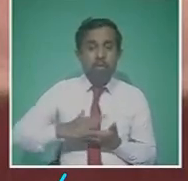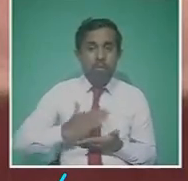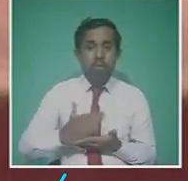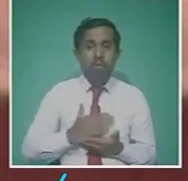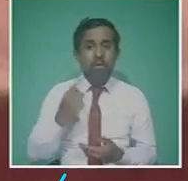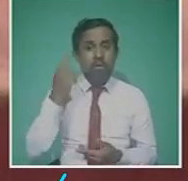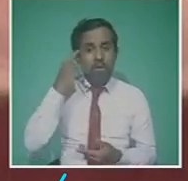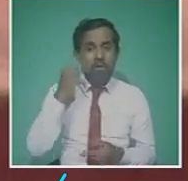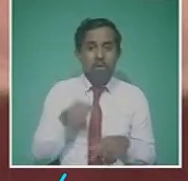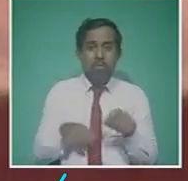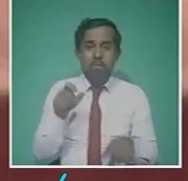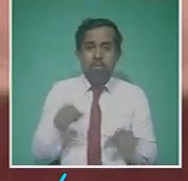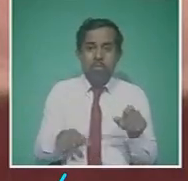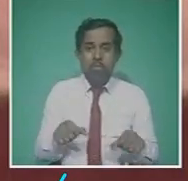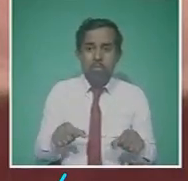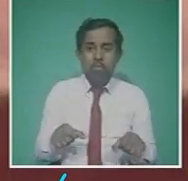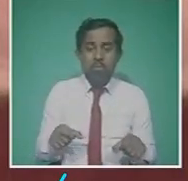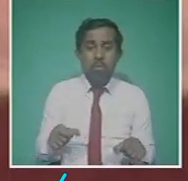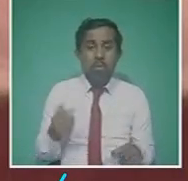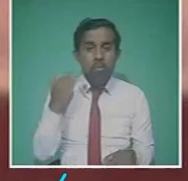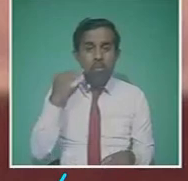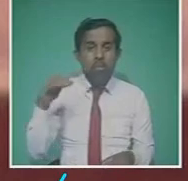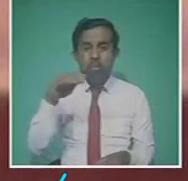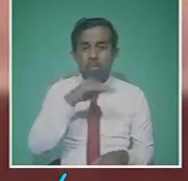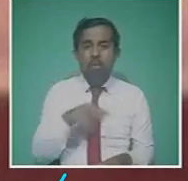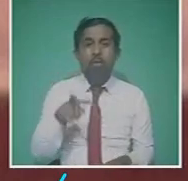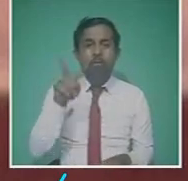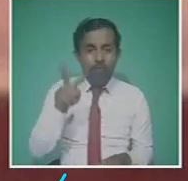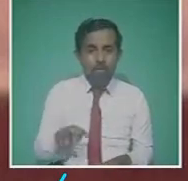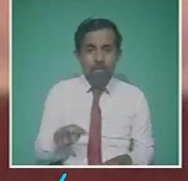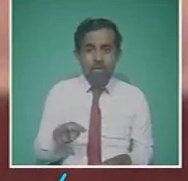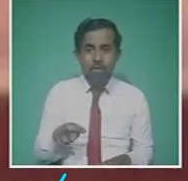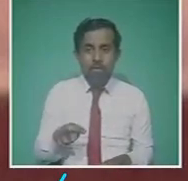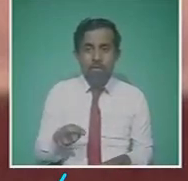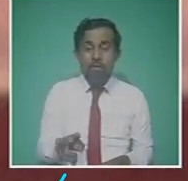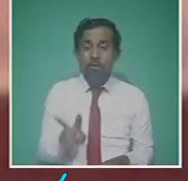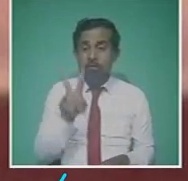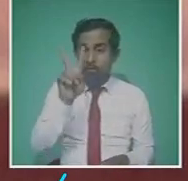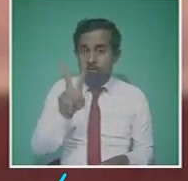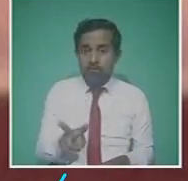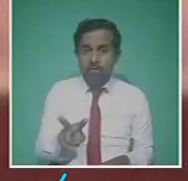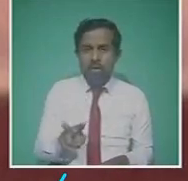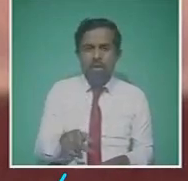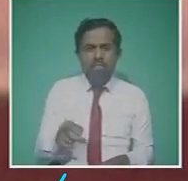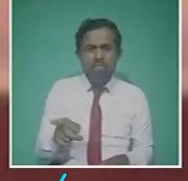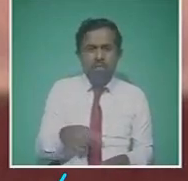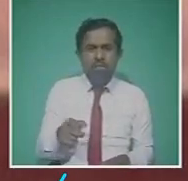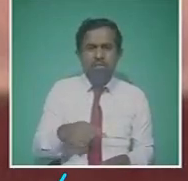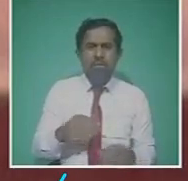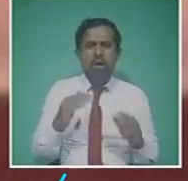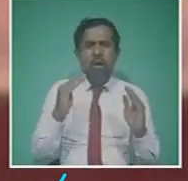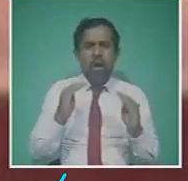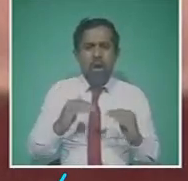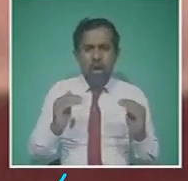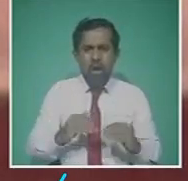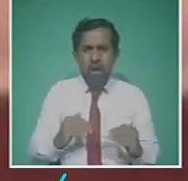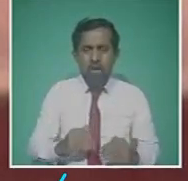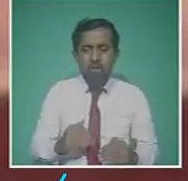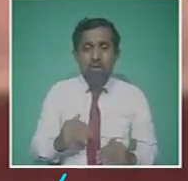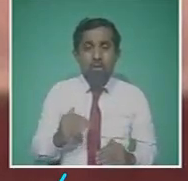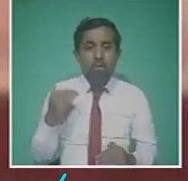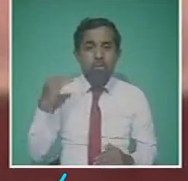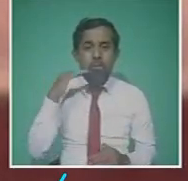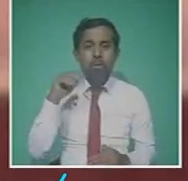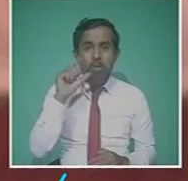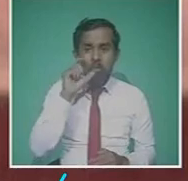හිතන මිනිස්සු ටිකක් එව්වේ කියලා ජනතාව අදටත් විශ්වාස කරනවා. හැබැයි විශ්වාසයේ දවස ගානේ කඩාගෙන වැටෙද්දි තමයි ජනතාව